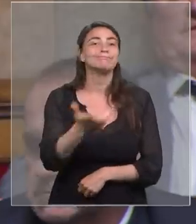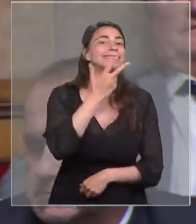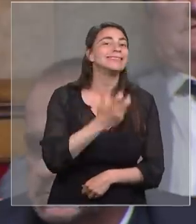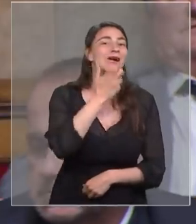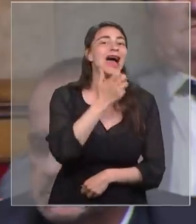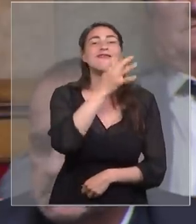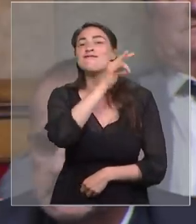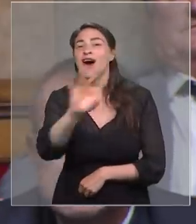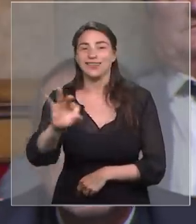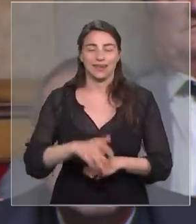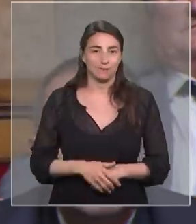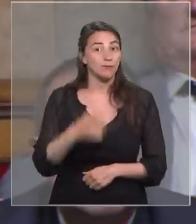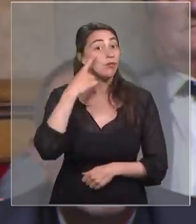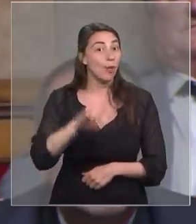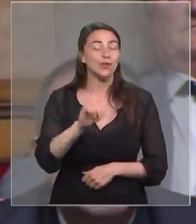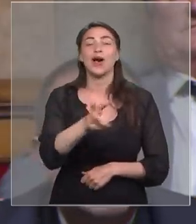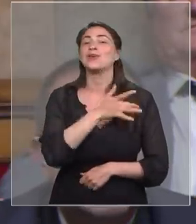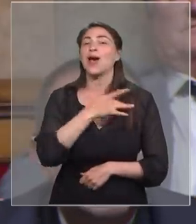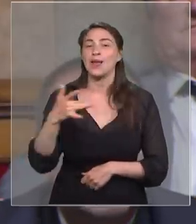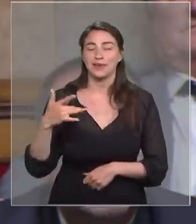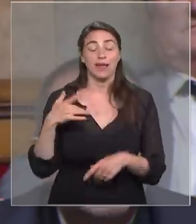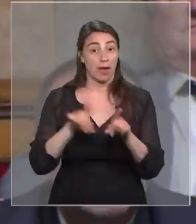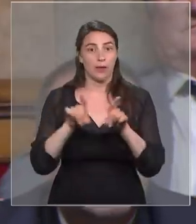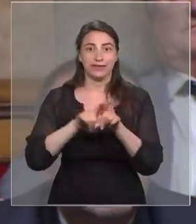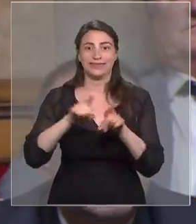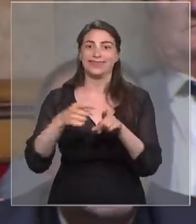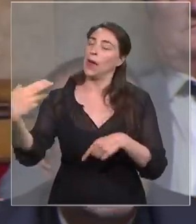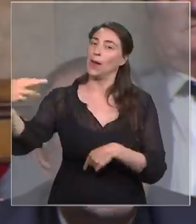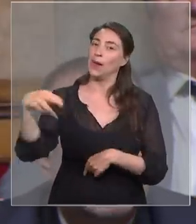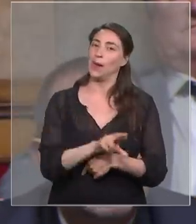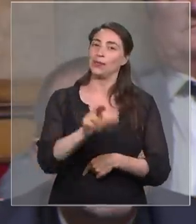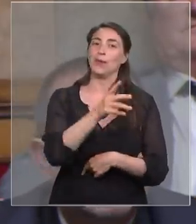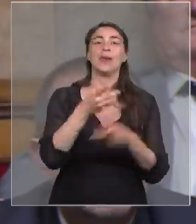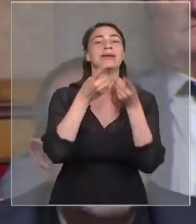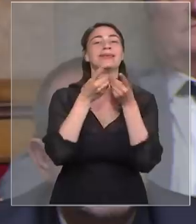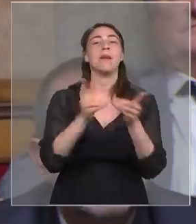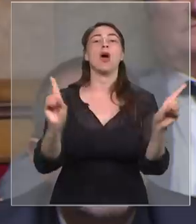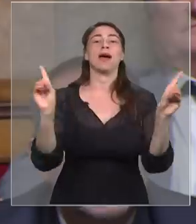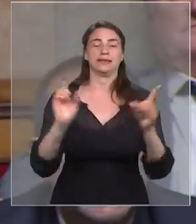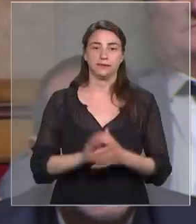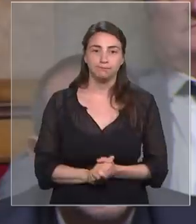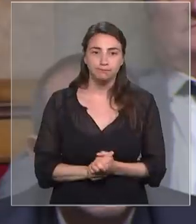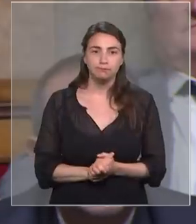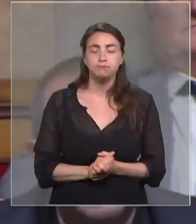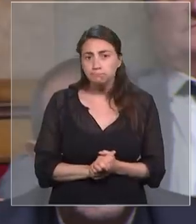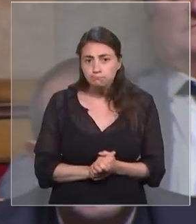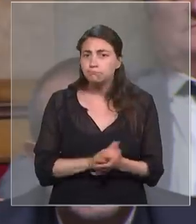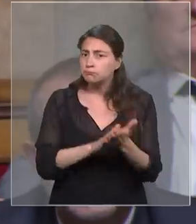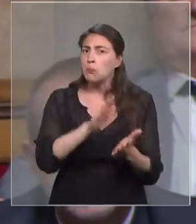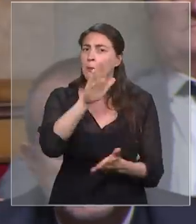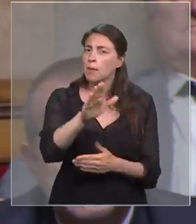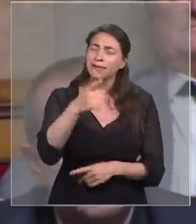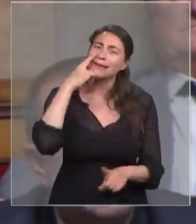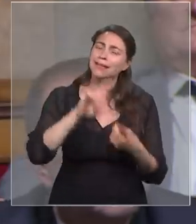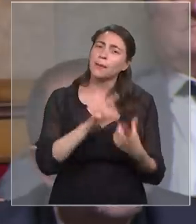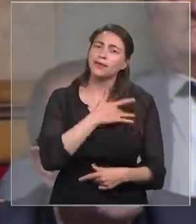autres, la santé et la renaissance démocratique. Où en êtes-vous de cette promesse sur la santé ? Quand on se